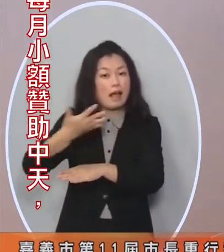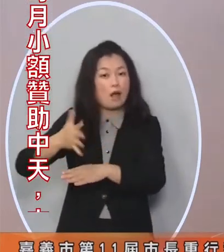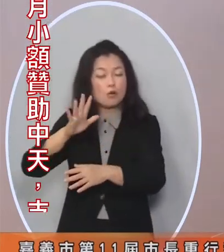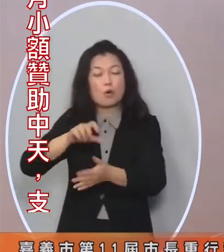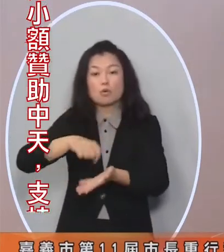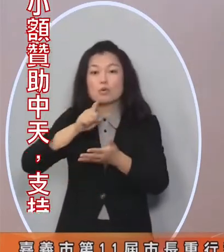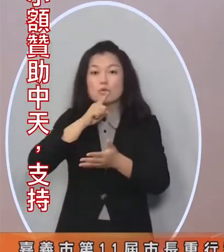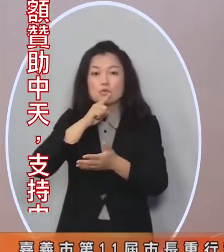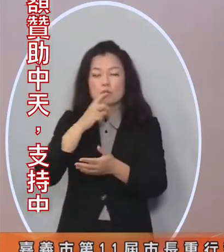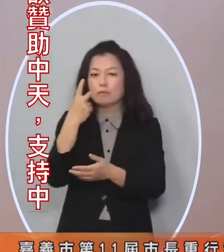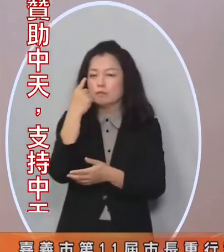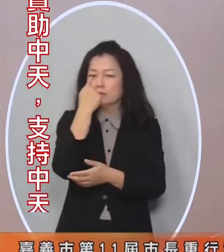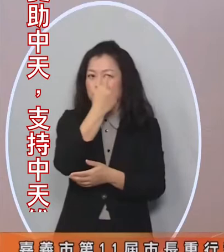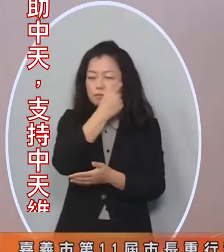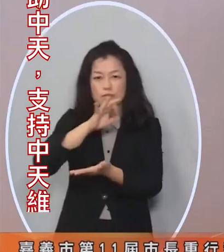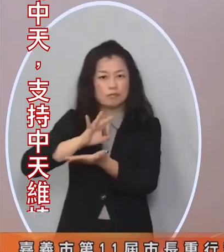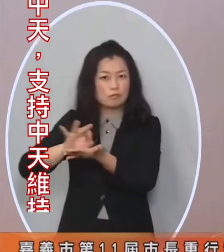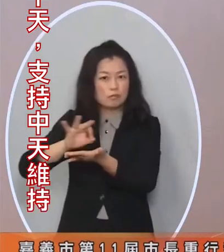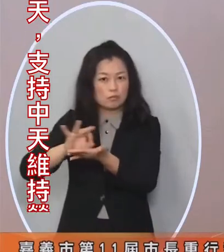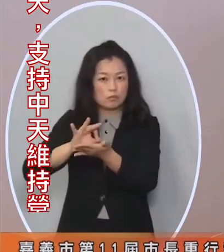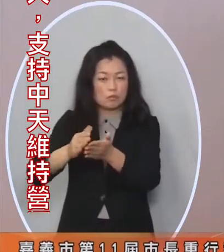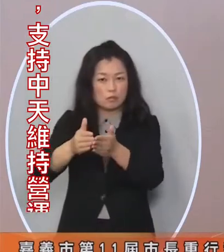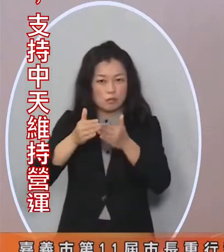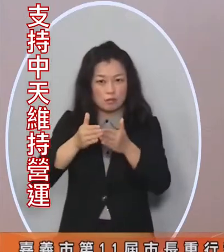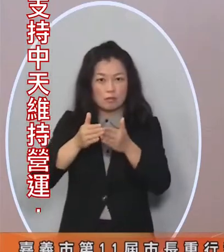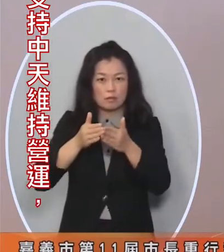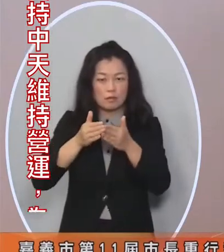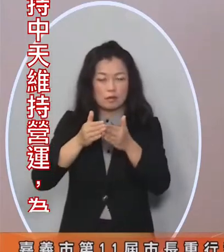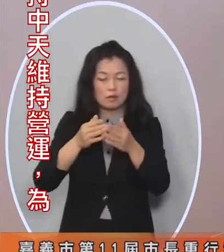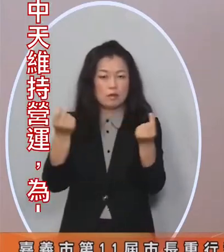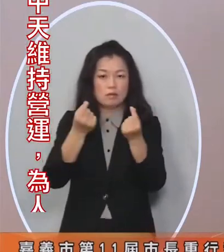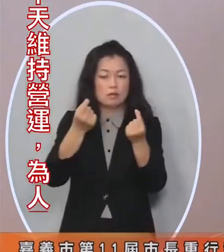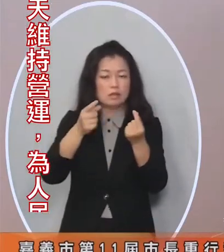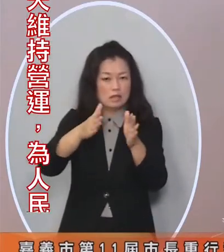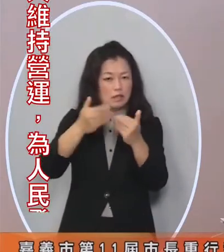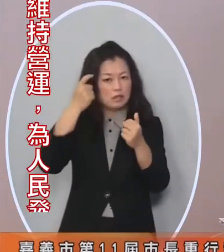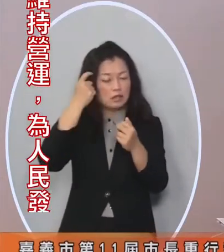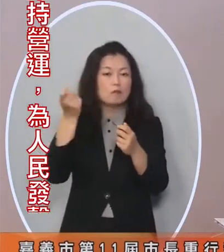双眼，宛如你明天将会失明。Take advantage of your eyes